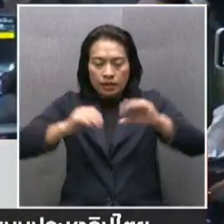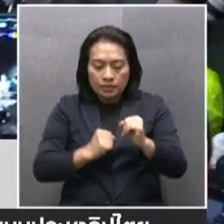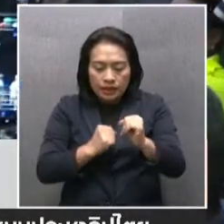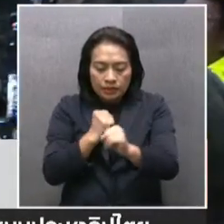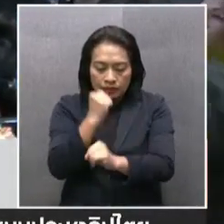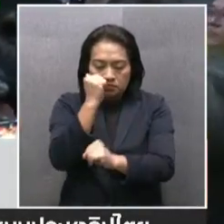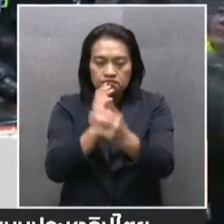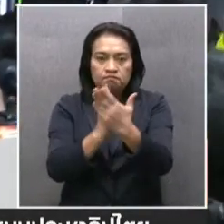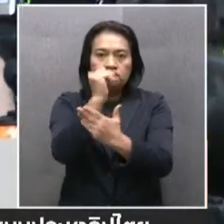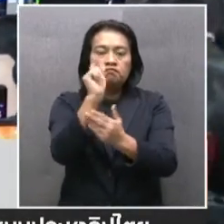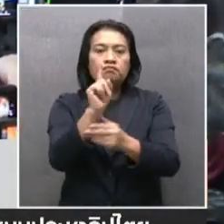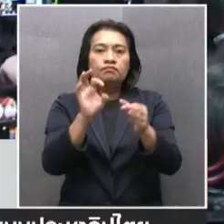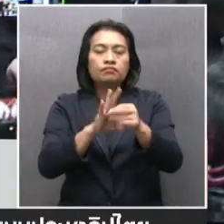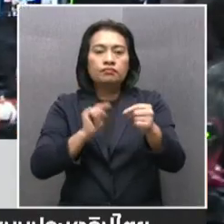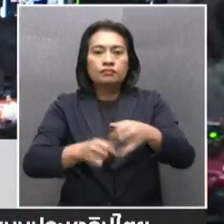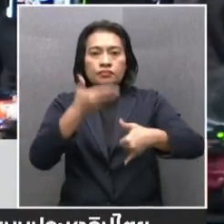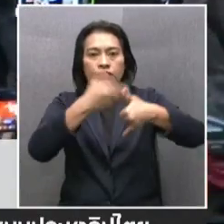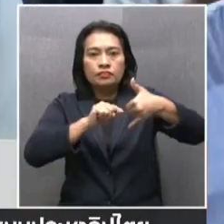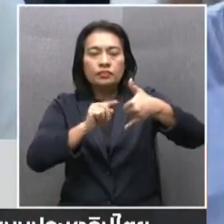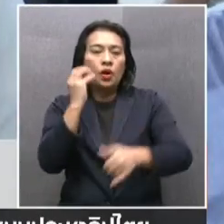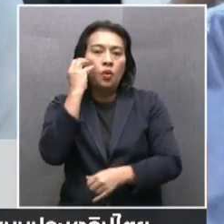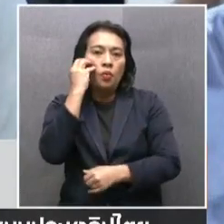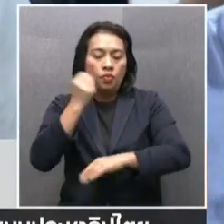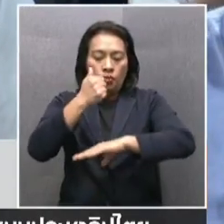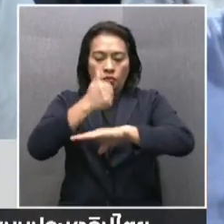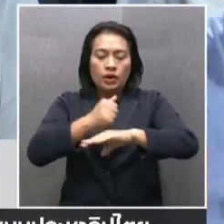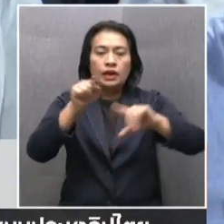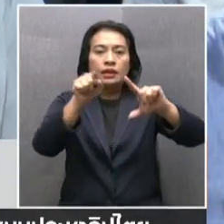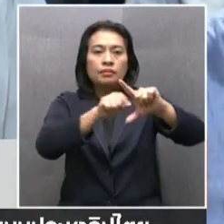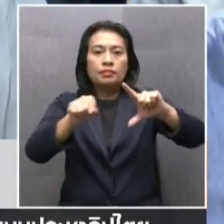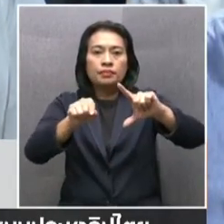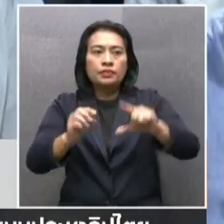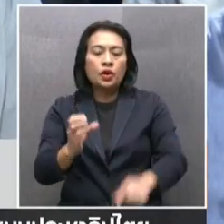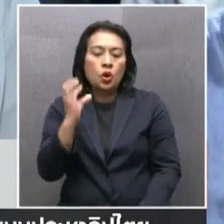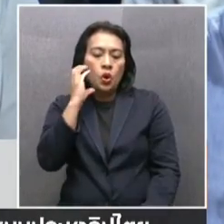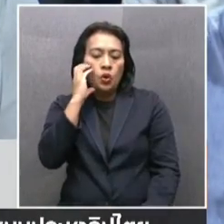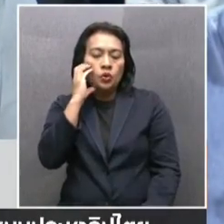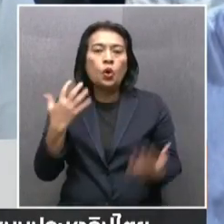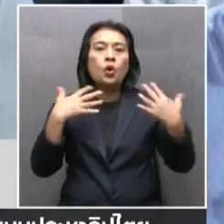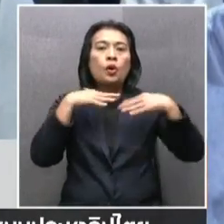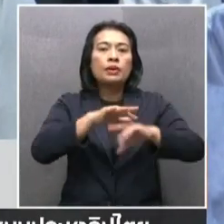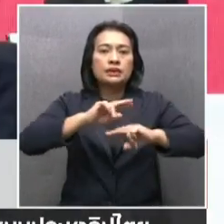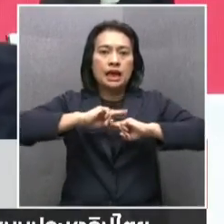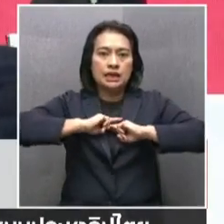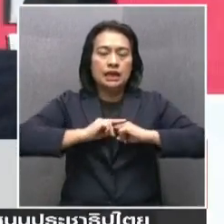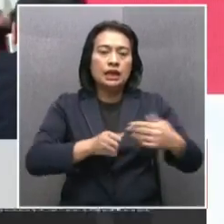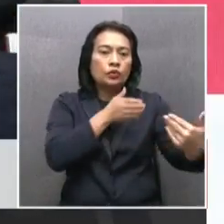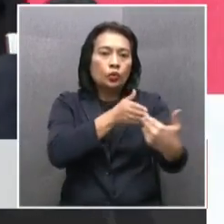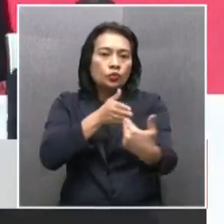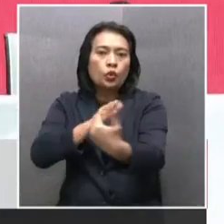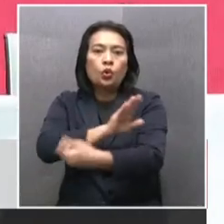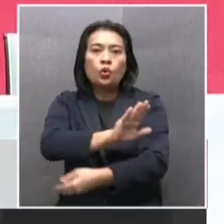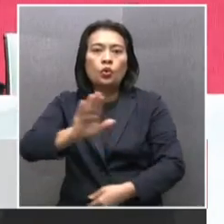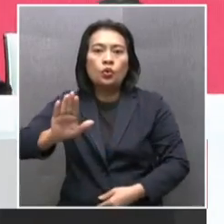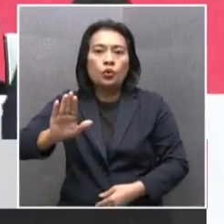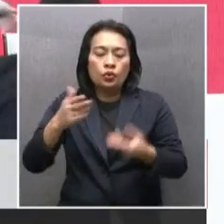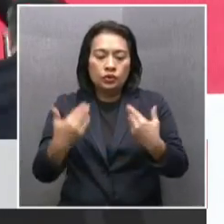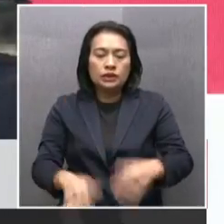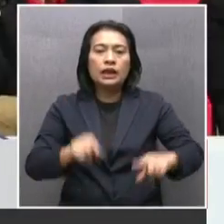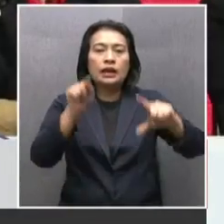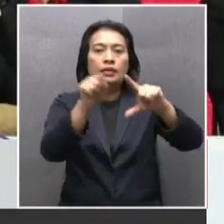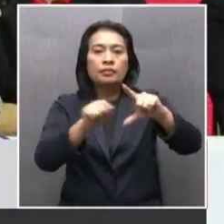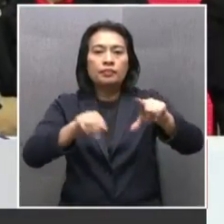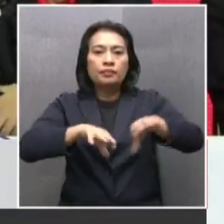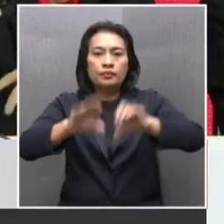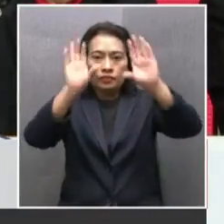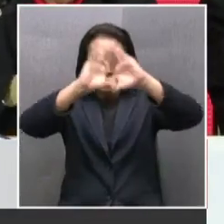มีพิธาลิ้มเจริญรัตน์หัวหน้าพรรคก้าวไกลต่อสายตรงประสานที่ละพรรคการฟอร์มทีมจัดตั้งรัฐบาลของก้าวไกลยังคง